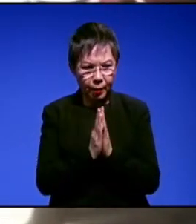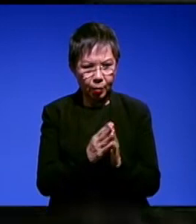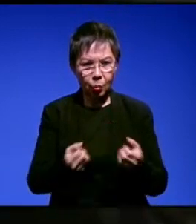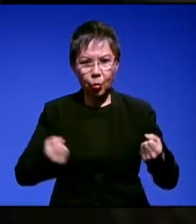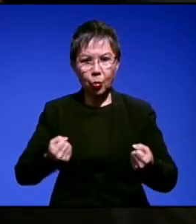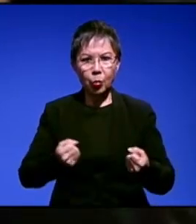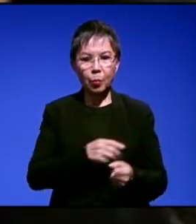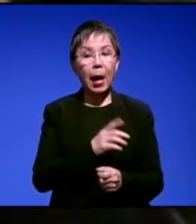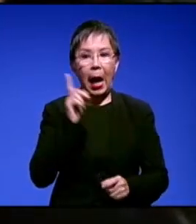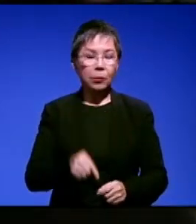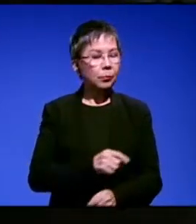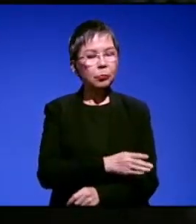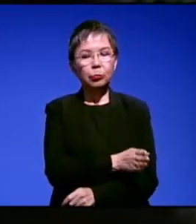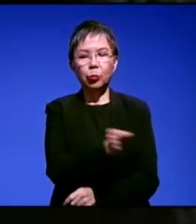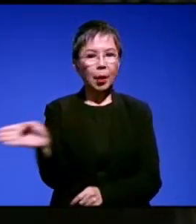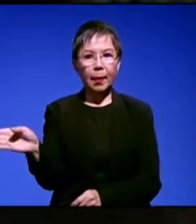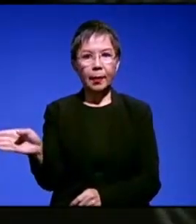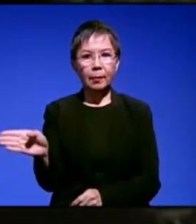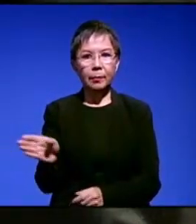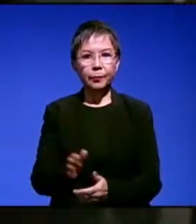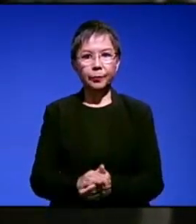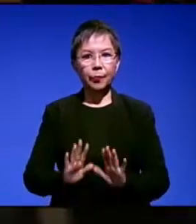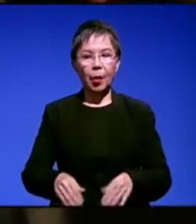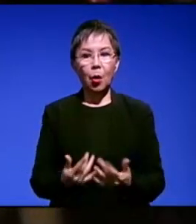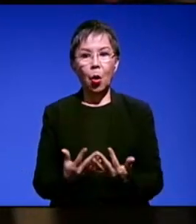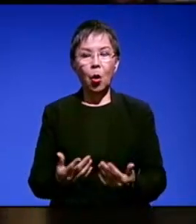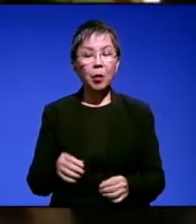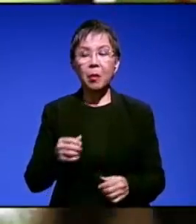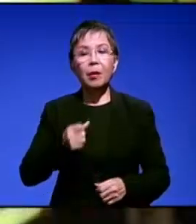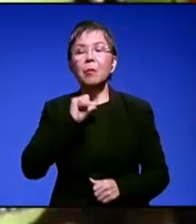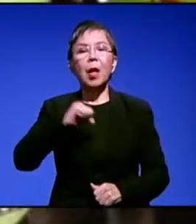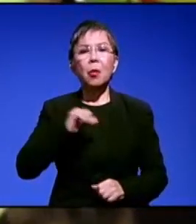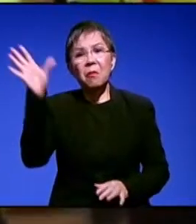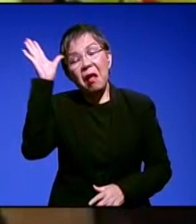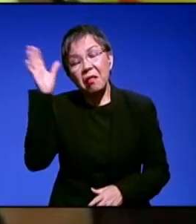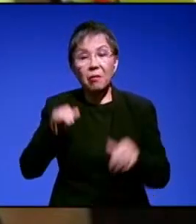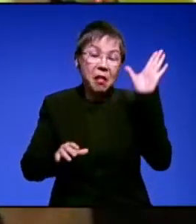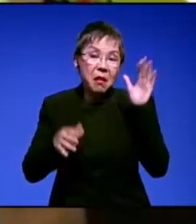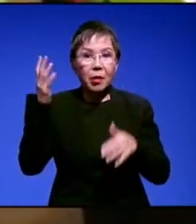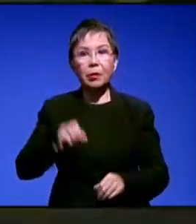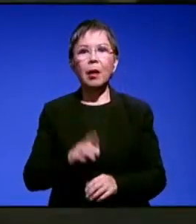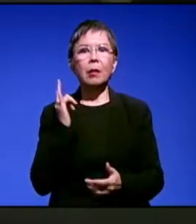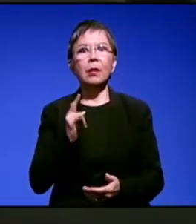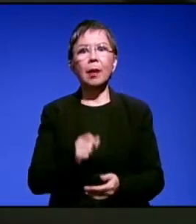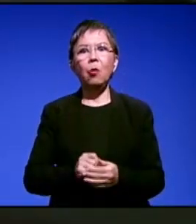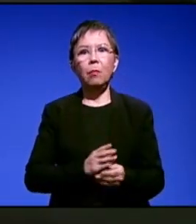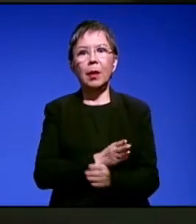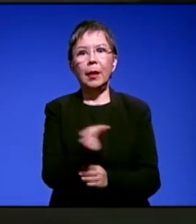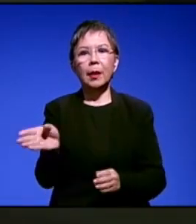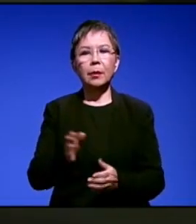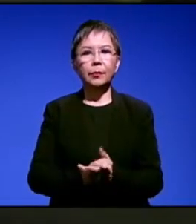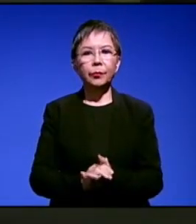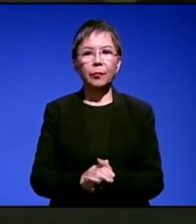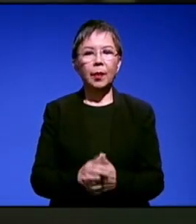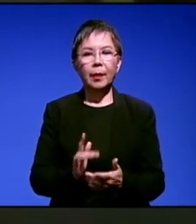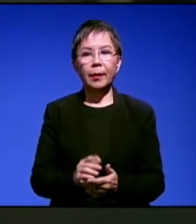pemudik untuk putar balik ke tempat asal. Sementara warga berdalih tidak tahu mudik dilarang, sehingga tetap melintas. Di Telantas Polda